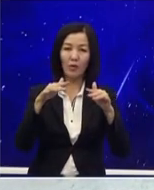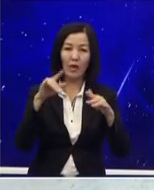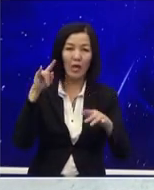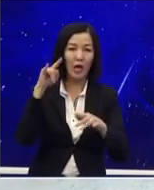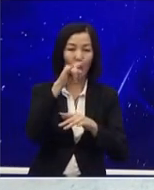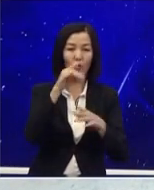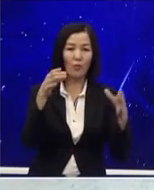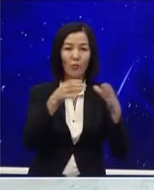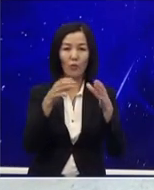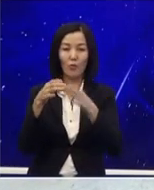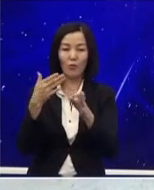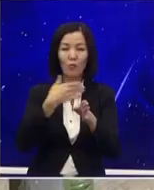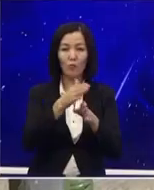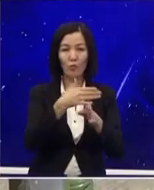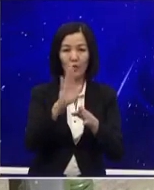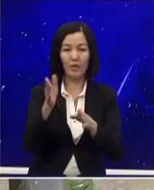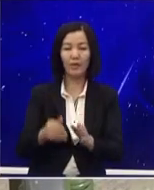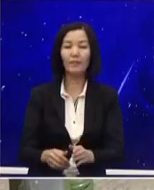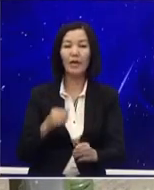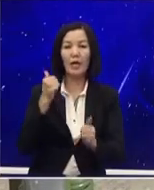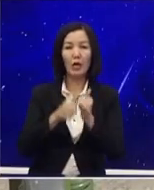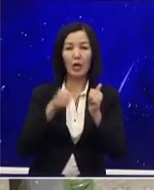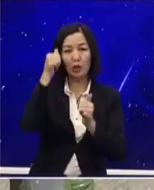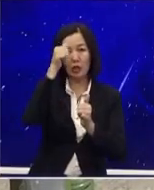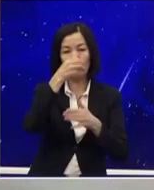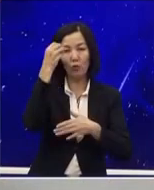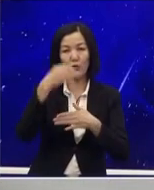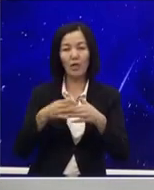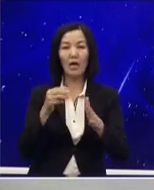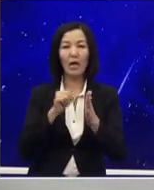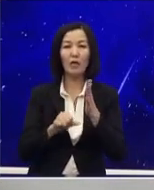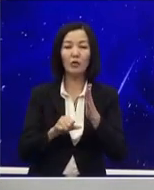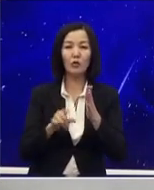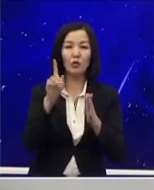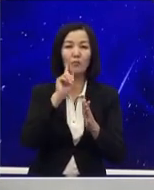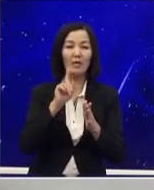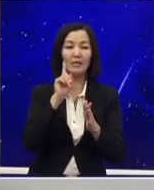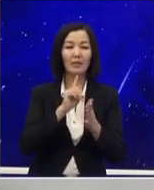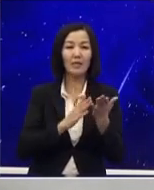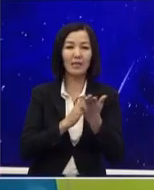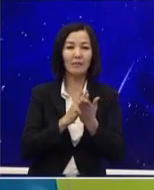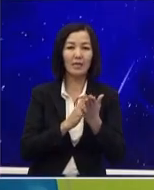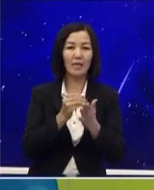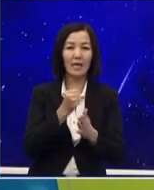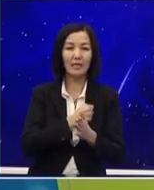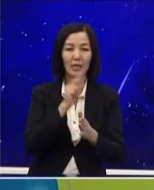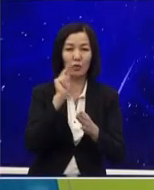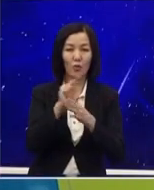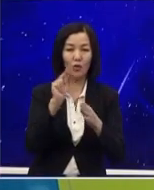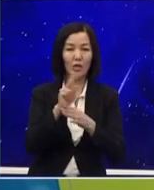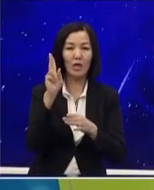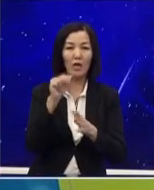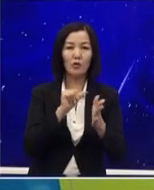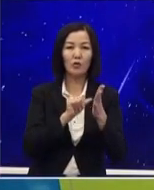күштері бөлімдері бойынша бөлінеді. Жыл сайын оқу орталығы 600 мерзімді қызметтегі әскерилерді оқытады. Оның